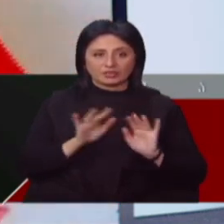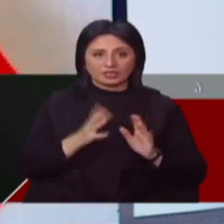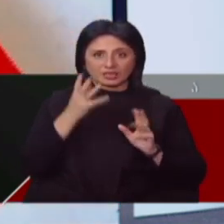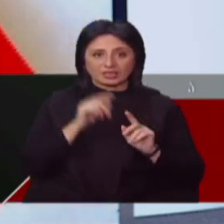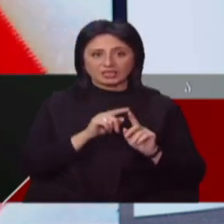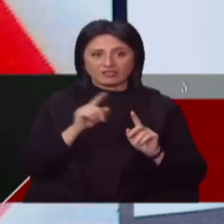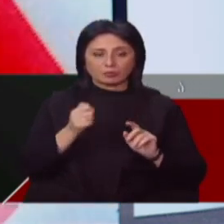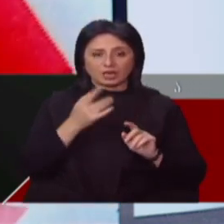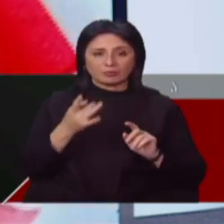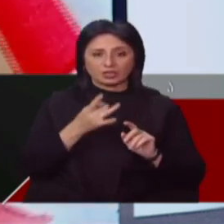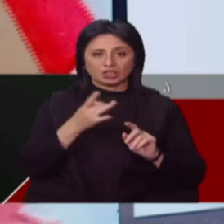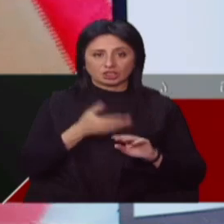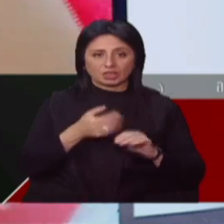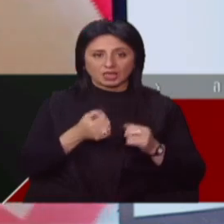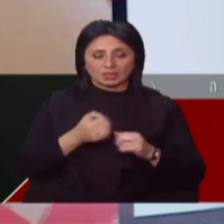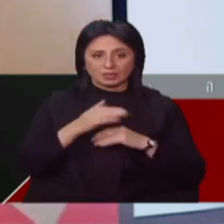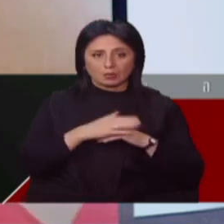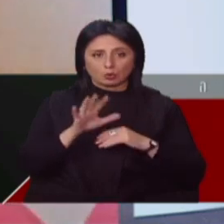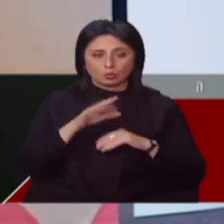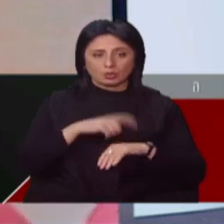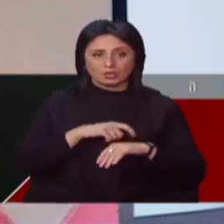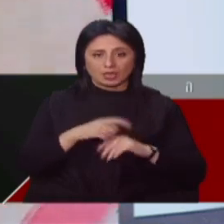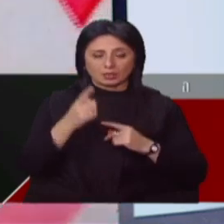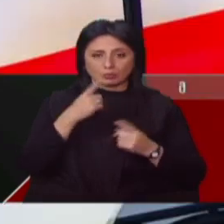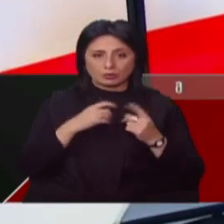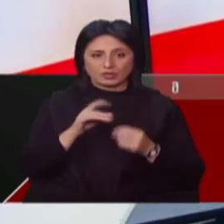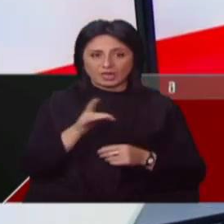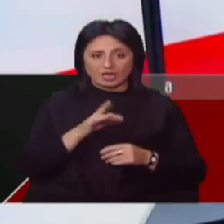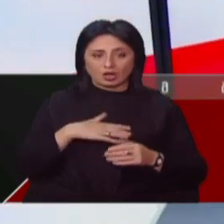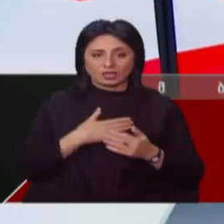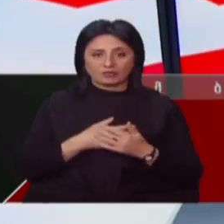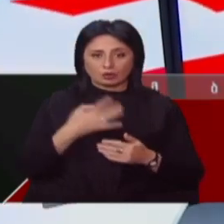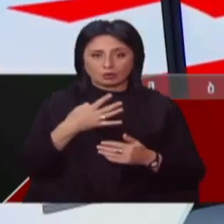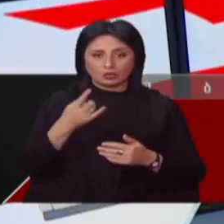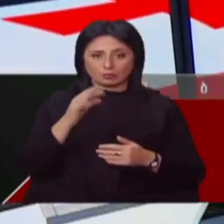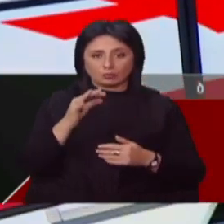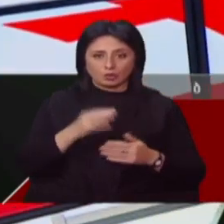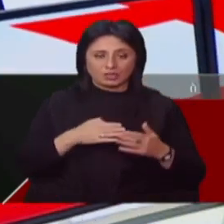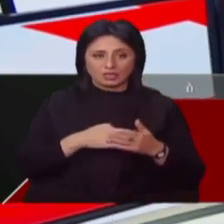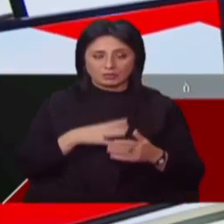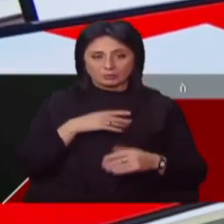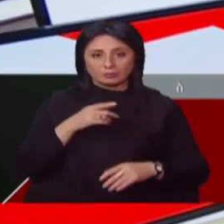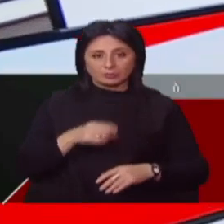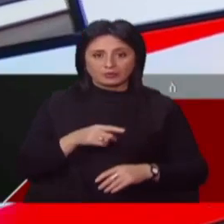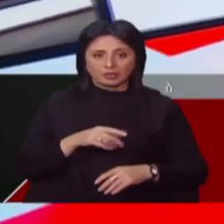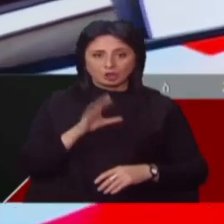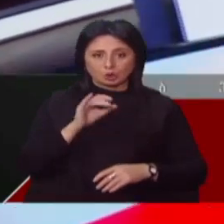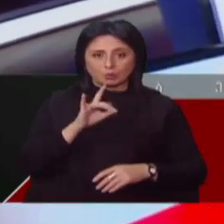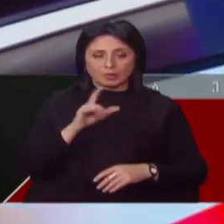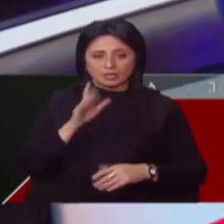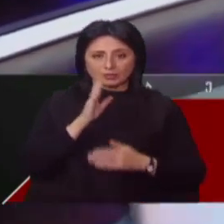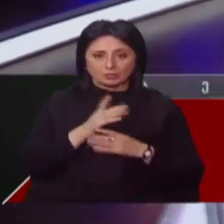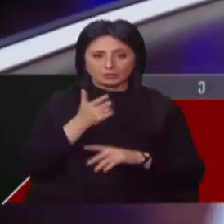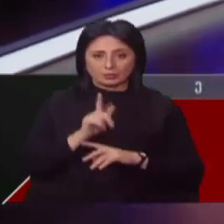დღის განმავლობაში რამდენჯერმე დაიძაბა. საღამოს 5 საათის მონაცემებით რეგიონში აქტივობა 41%-ამდე შეადგინა. შალვა სუმბაძეს